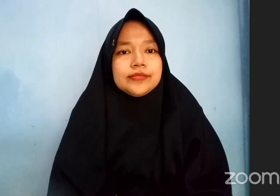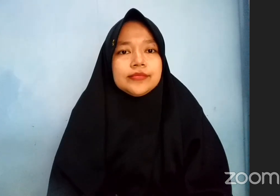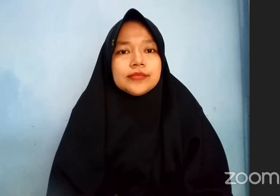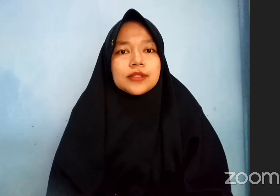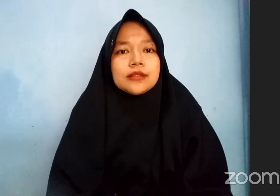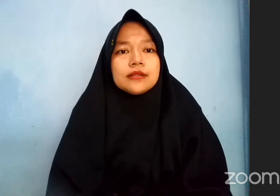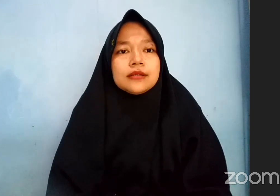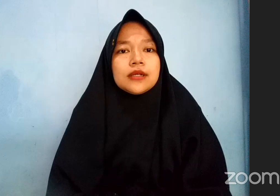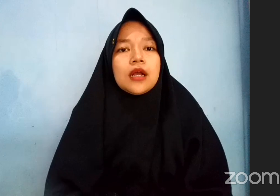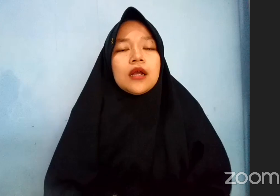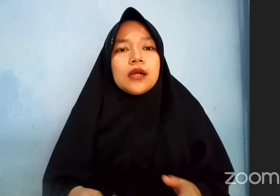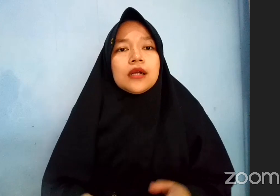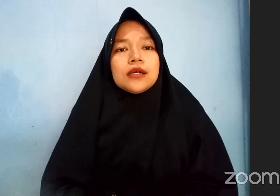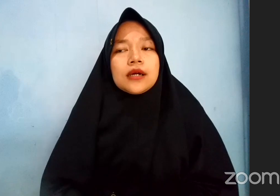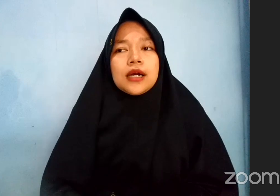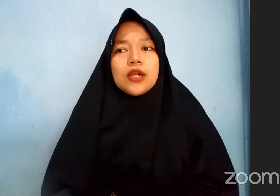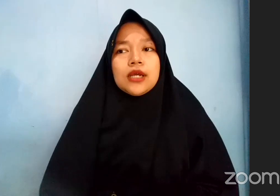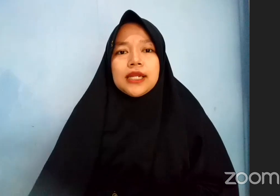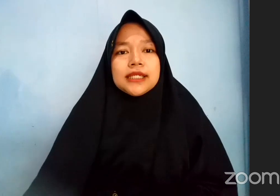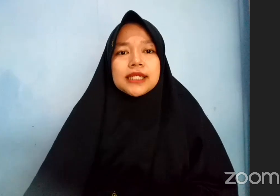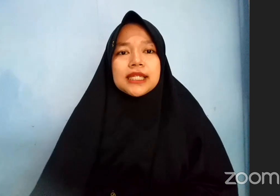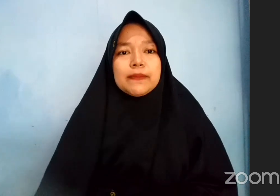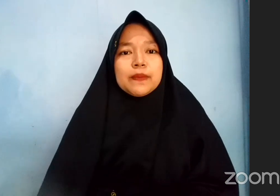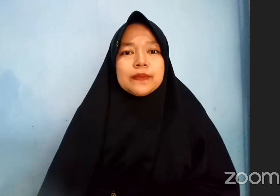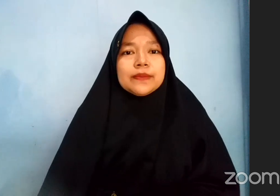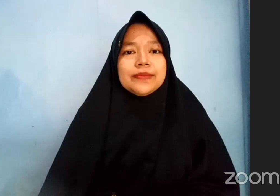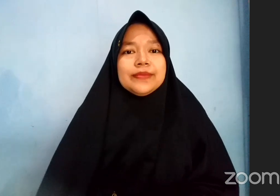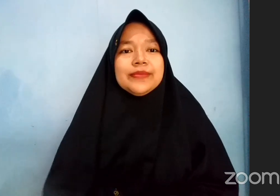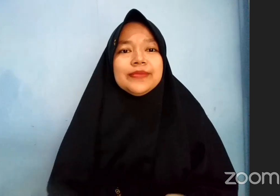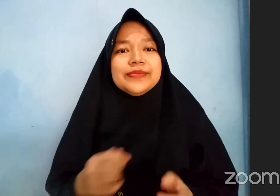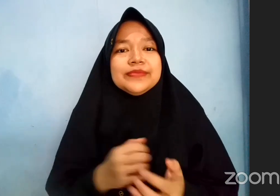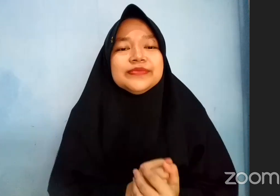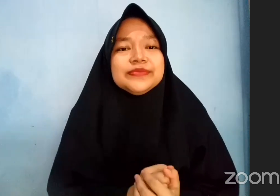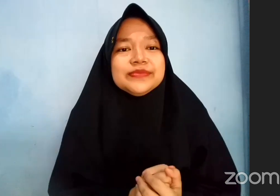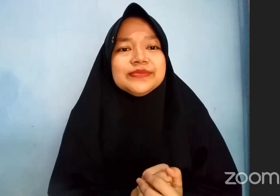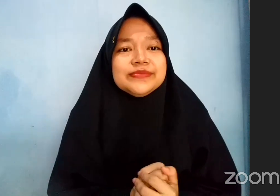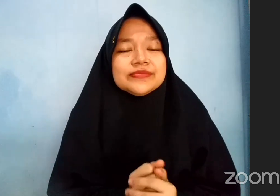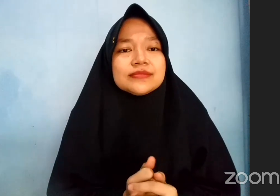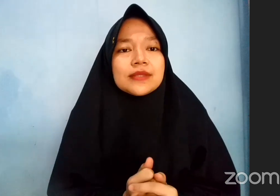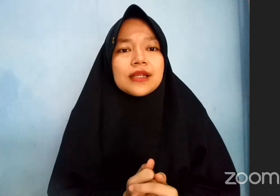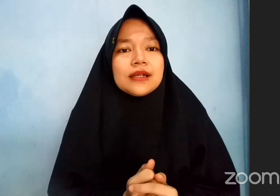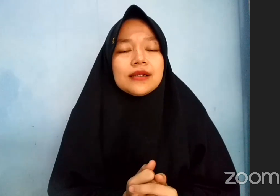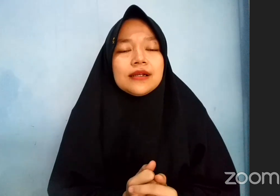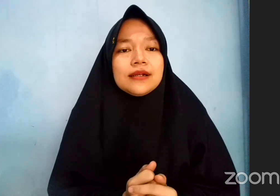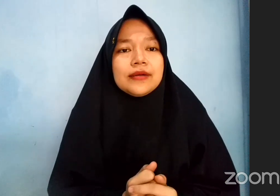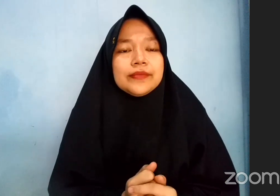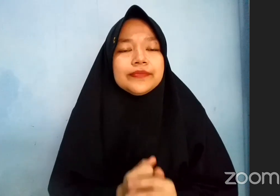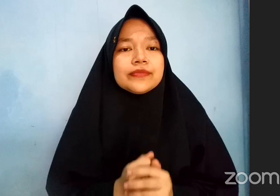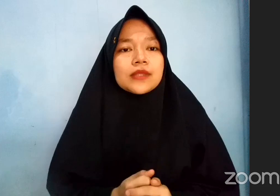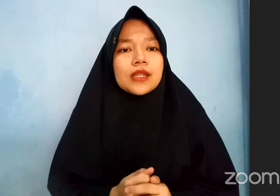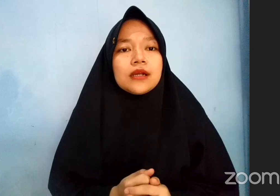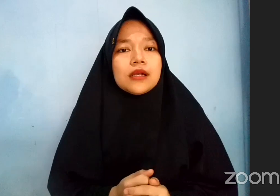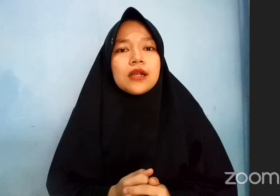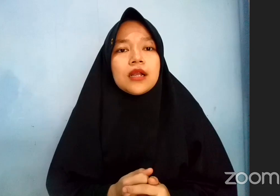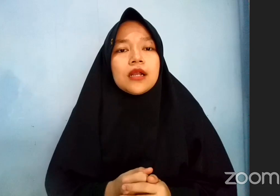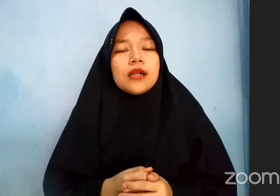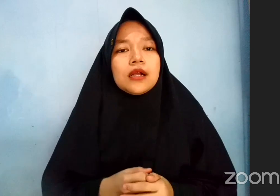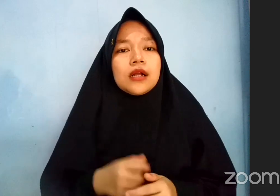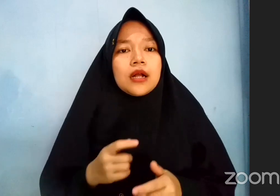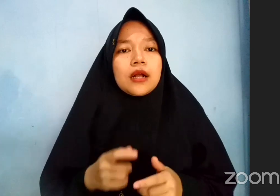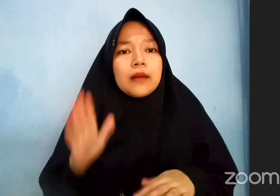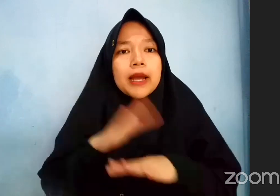pengawas Tolong disampaikan kepada semua pihak kepada guru kebudayaan juga nanti saya juga Tadi sudah